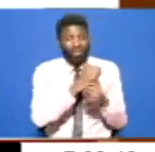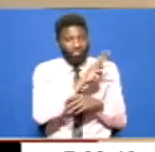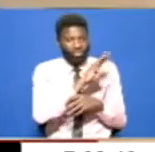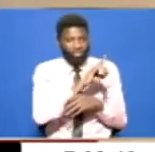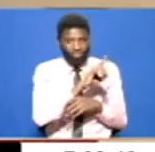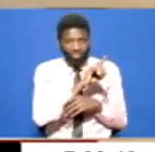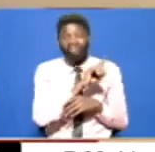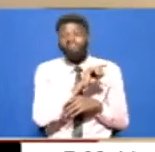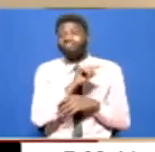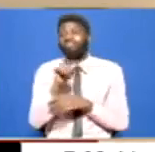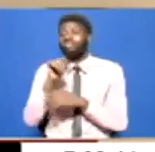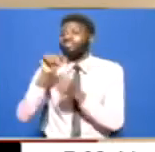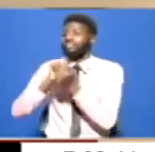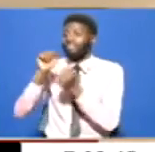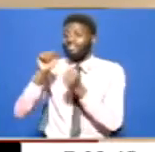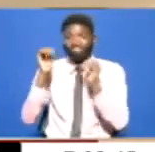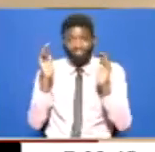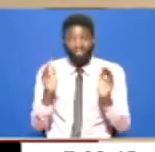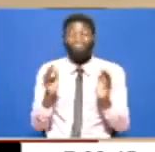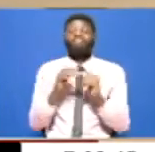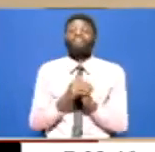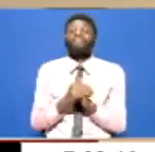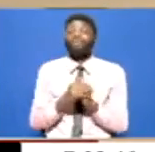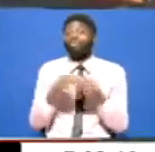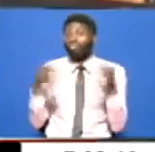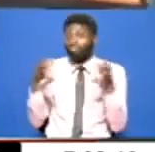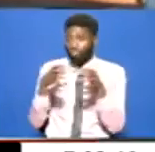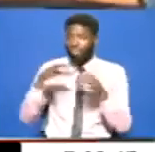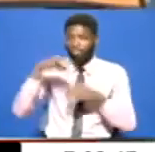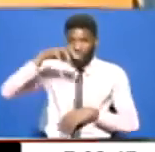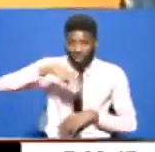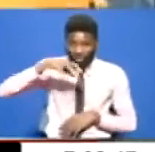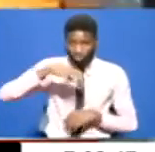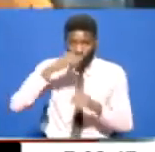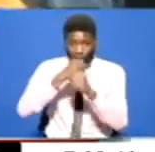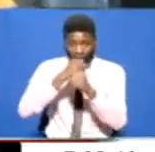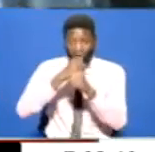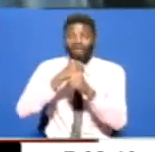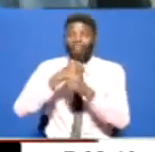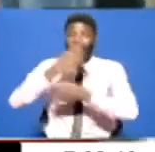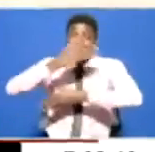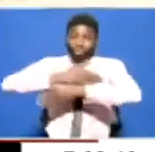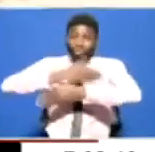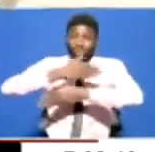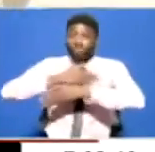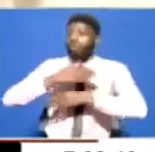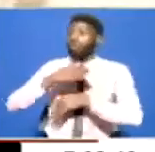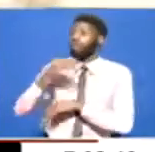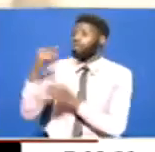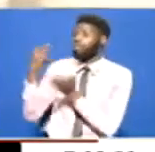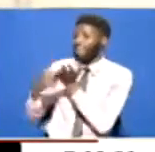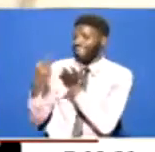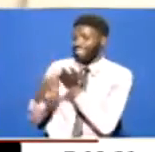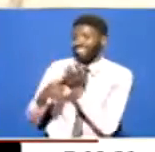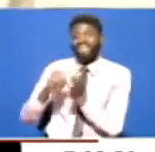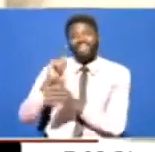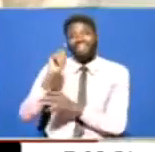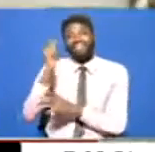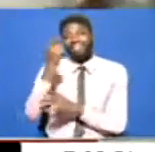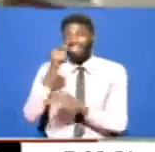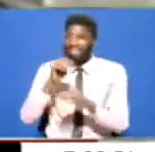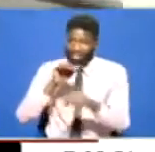15. Wakati huo huo, wahudumu wa matatu kwenye mpaka kati ya Kenya na Uganda wametoa wito kwa polisi kuwapa picha